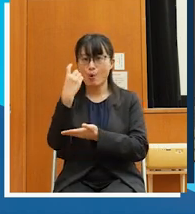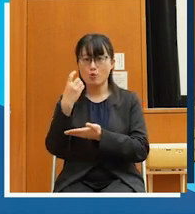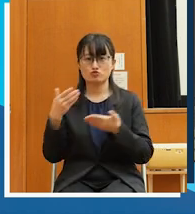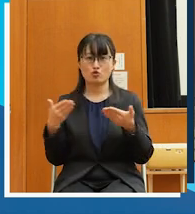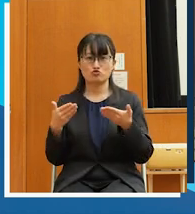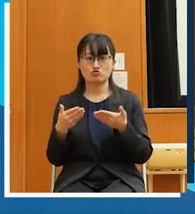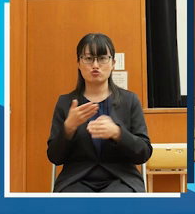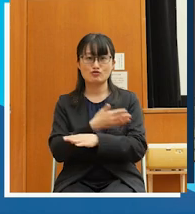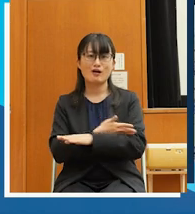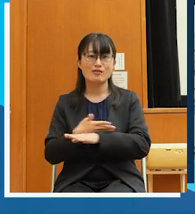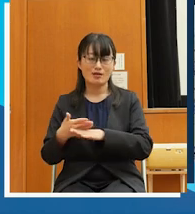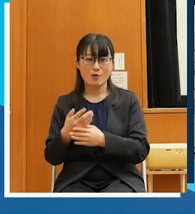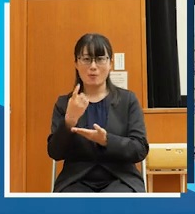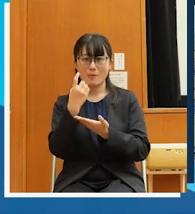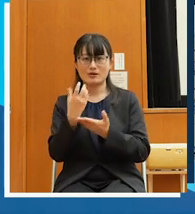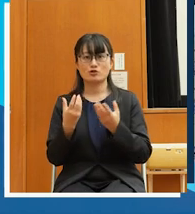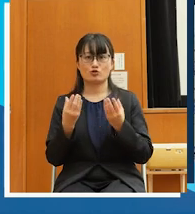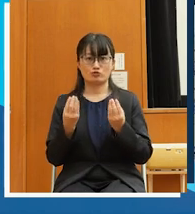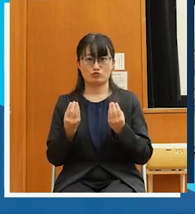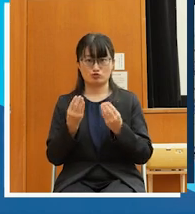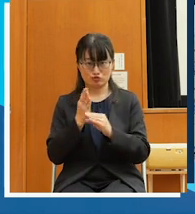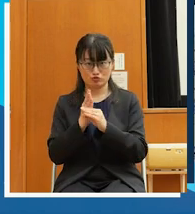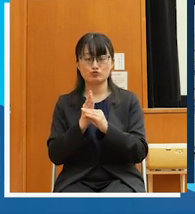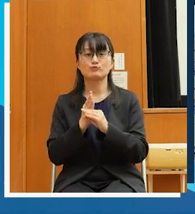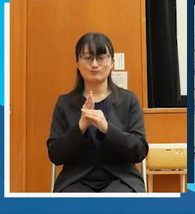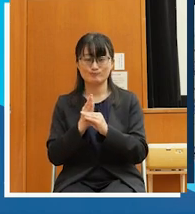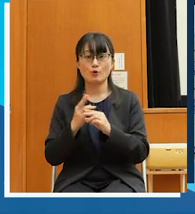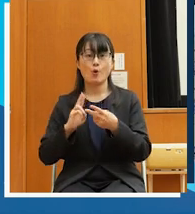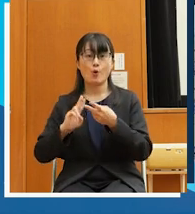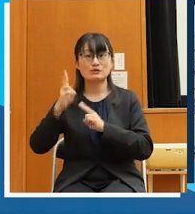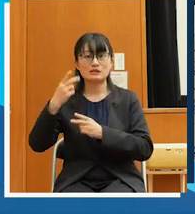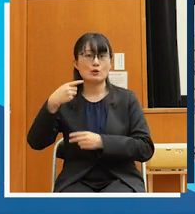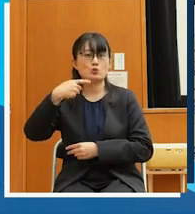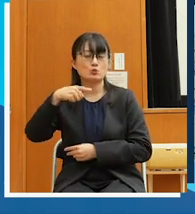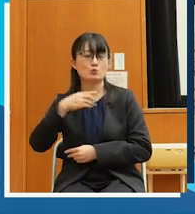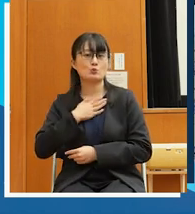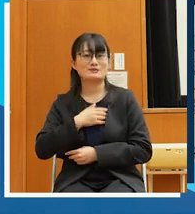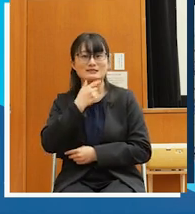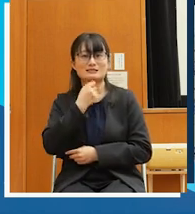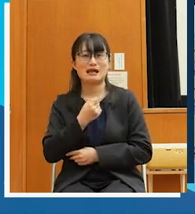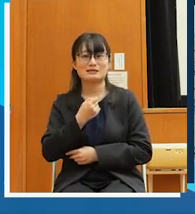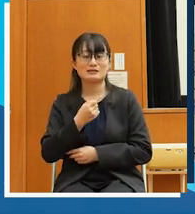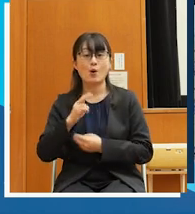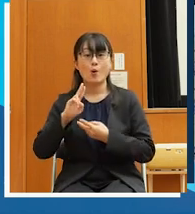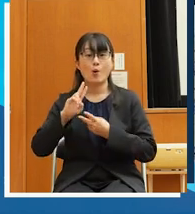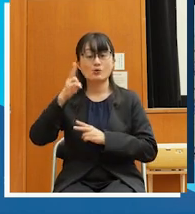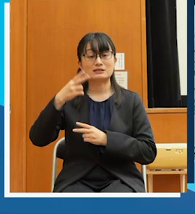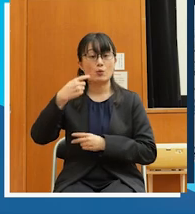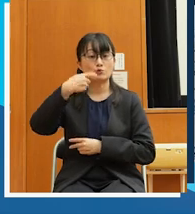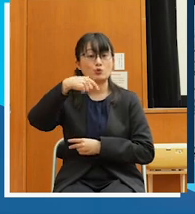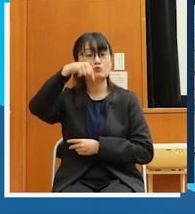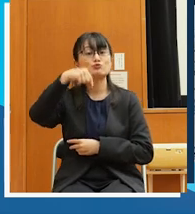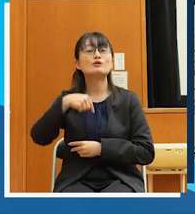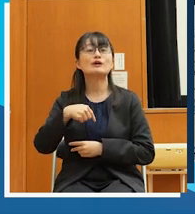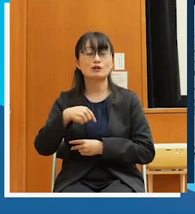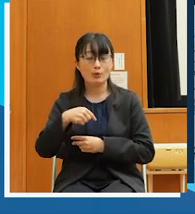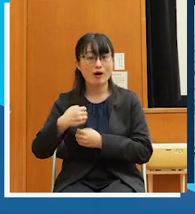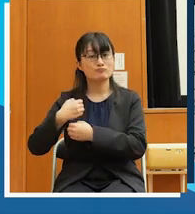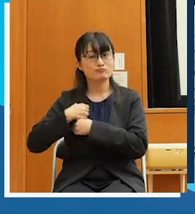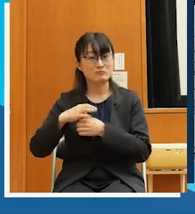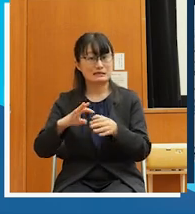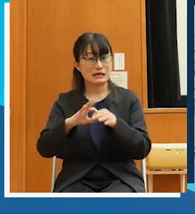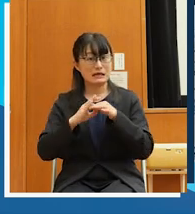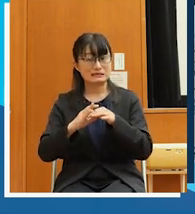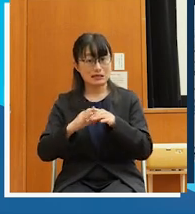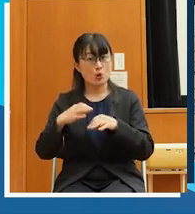教育に関心があります沖縄の教育には人権教育のような独自の事業があるのか教えていただきたいですっていうことなんですねで今日会場